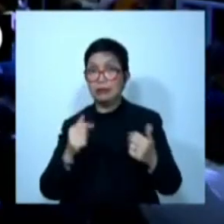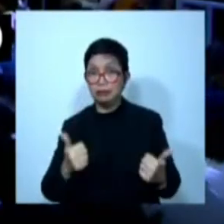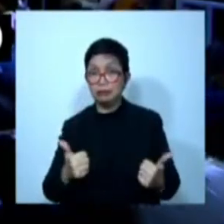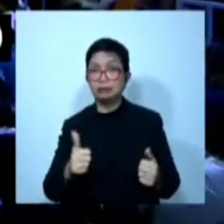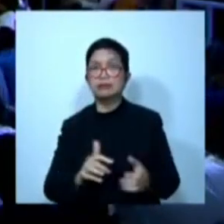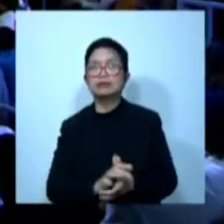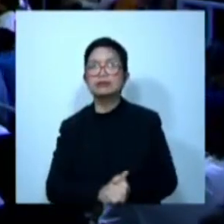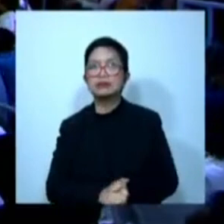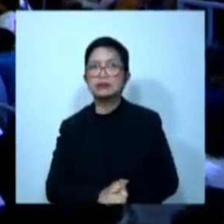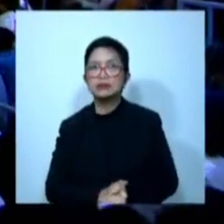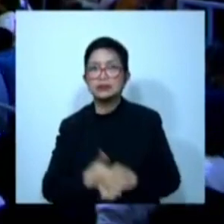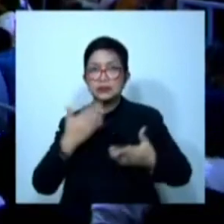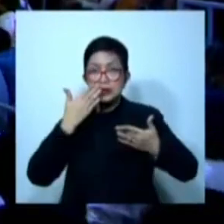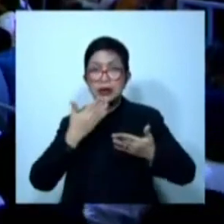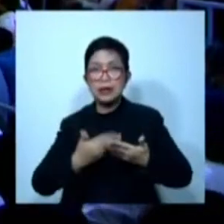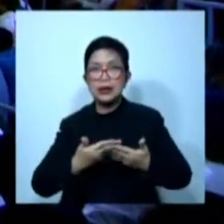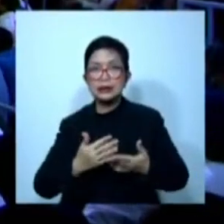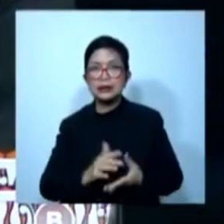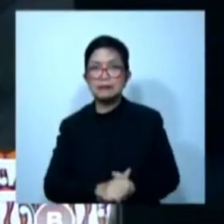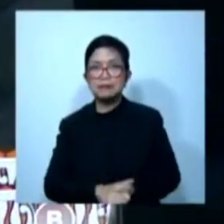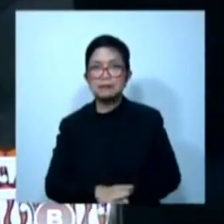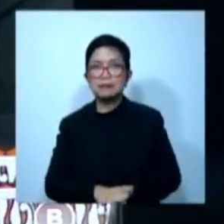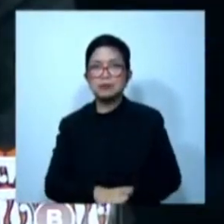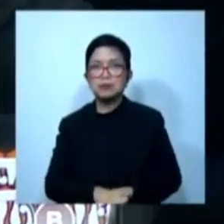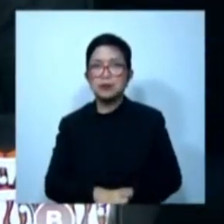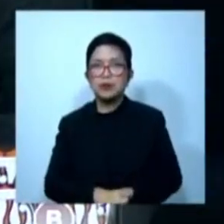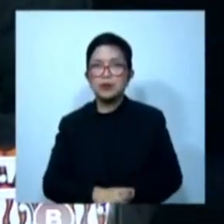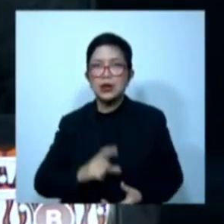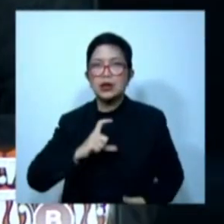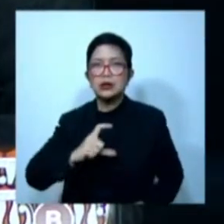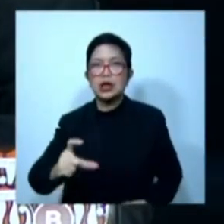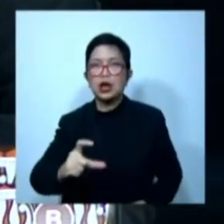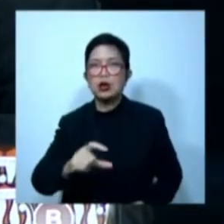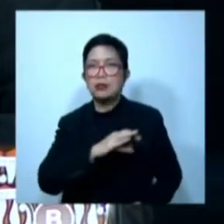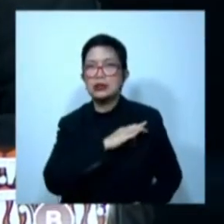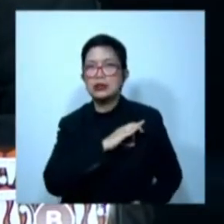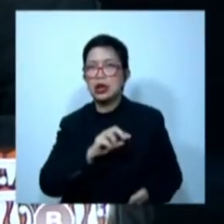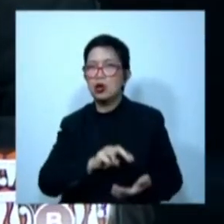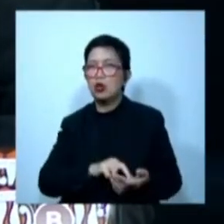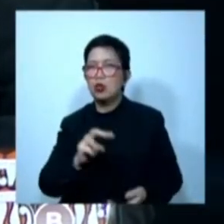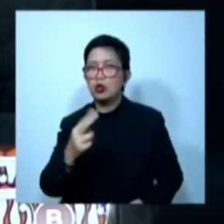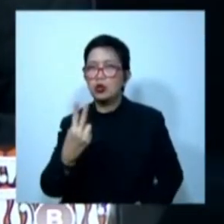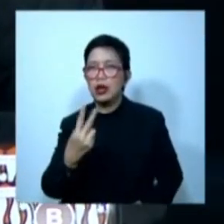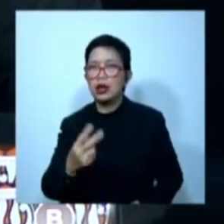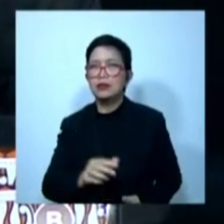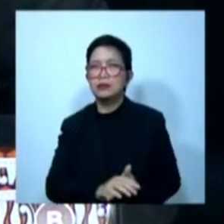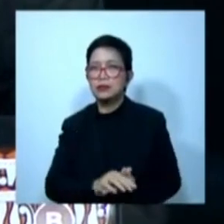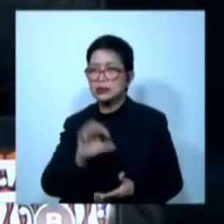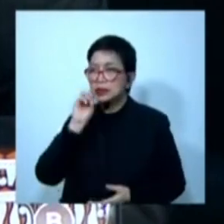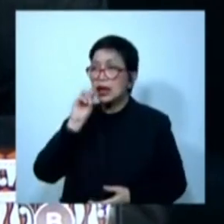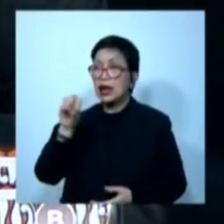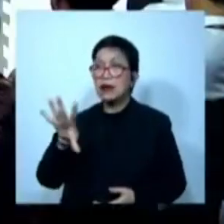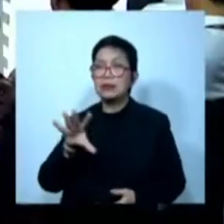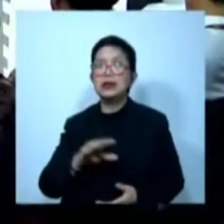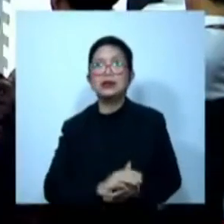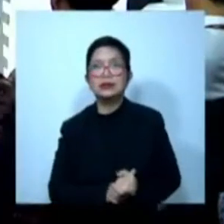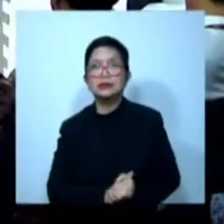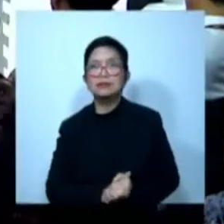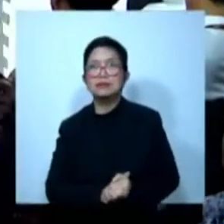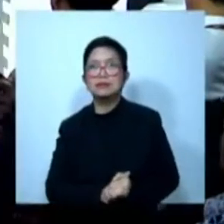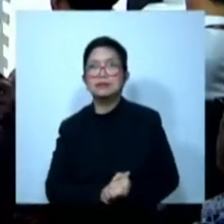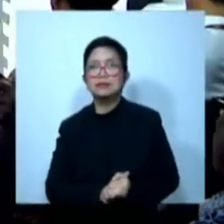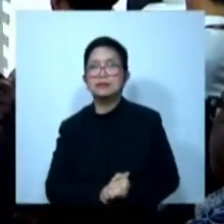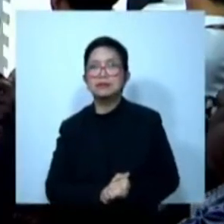Waktu sudah habis, terima kasih. Kini kami persilakan calon presiden nomor urut 2 untuk menanggapi jawaban calon presiden nomor urut